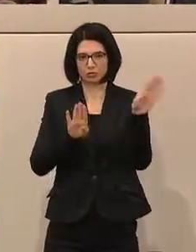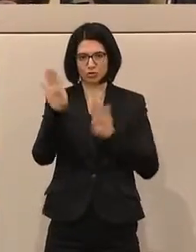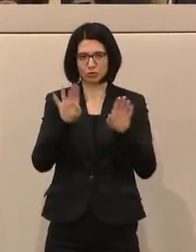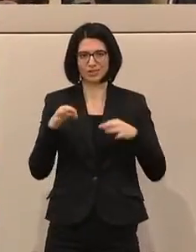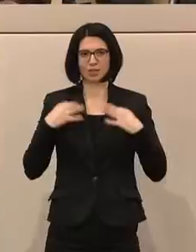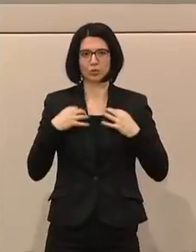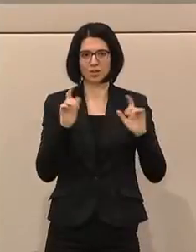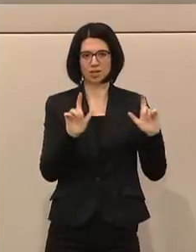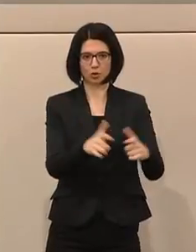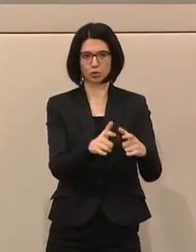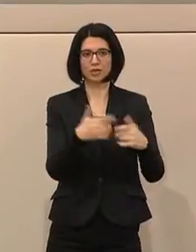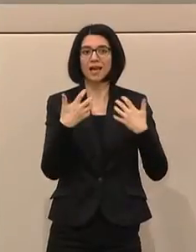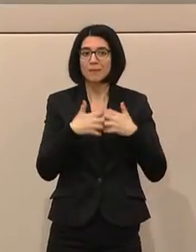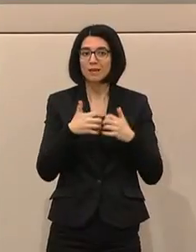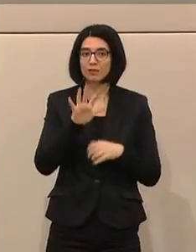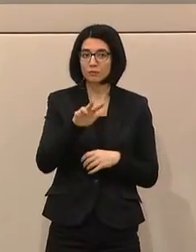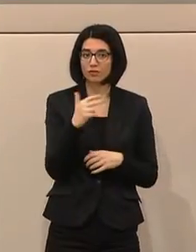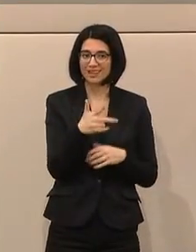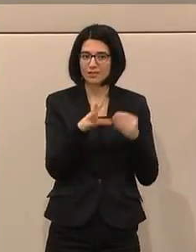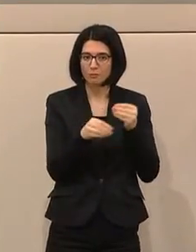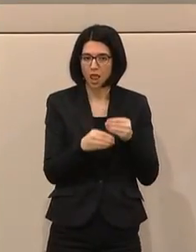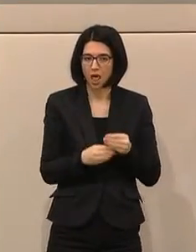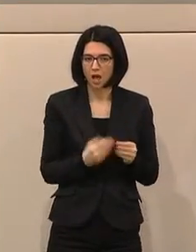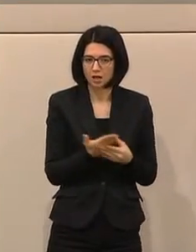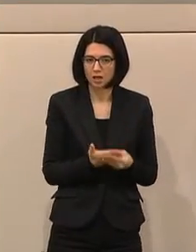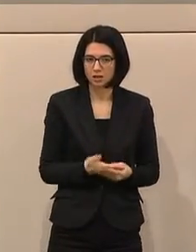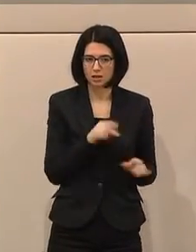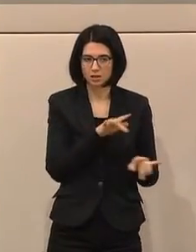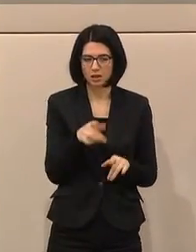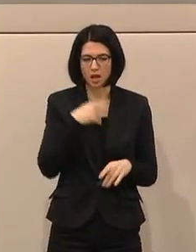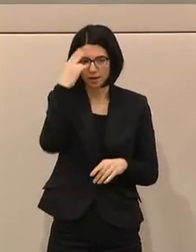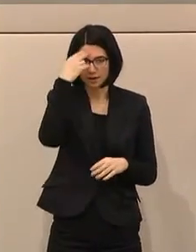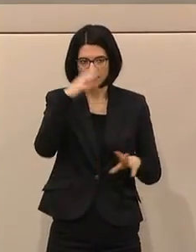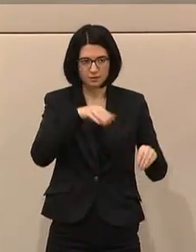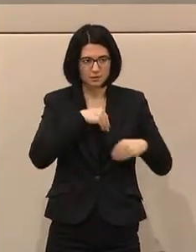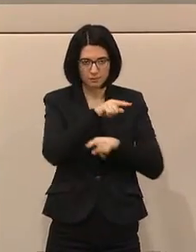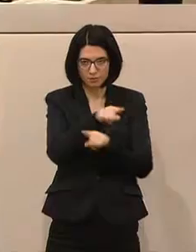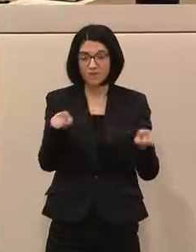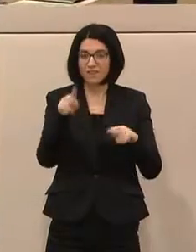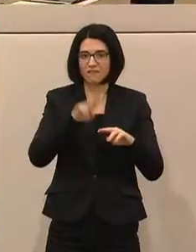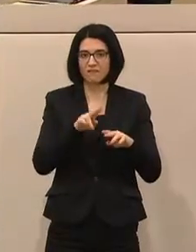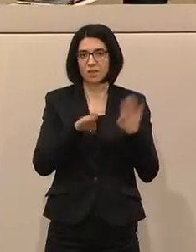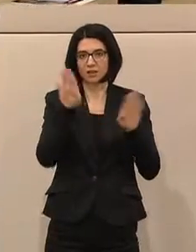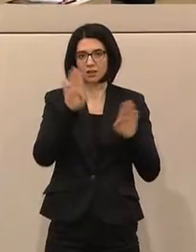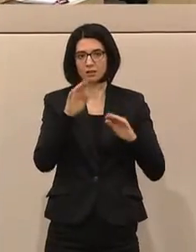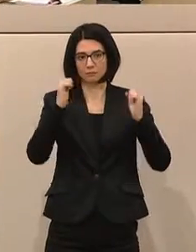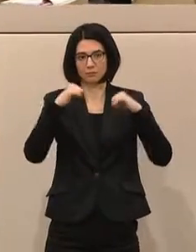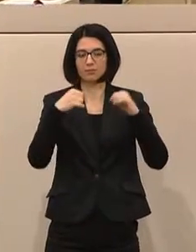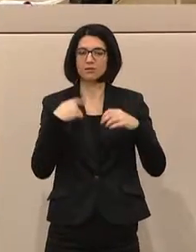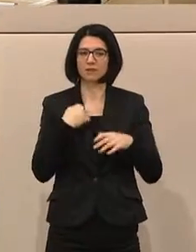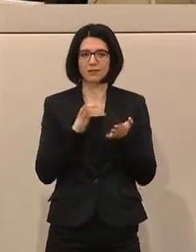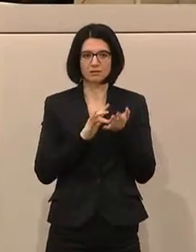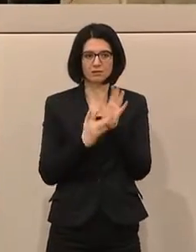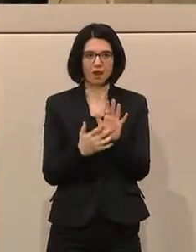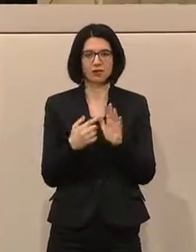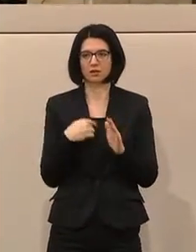des Gesundheitsausschusses. Es sind keine Redner dazu gemeldet, deshalb wird gleich abgestimmt. Ich bitte jene Damen und Herren, die hierzu ihre Zustimmung geben, um ein